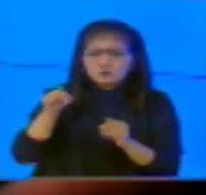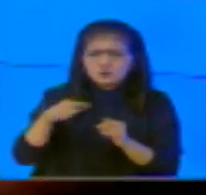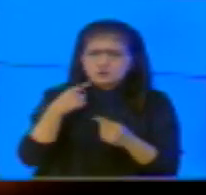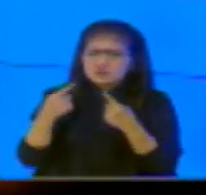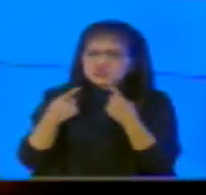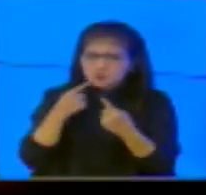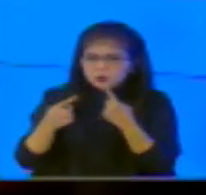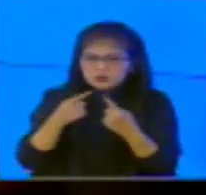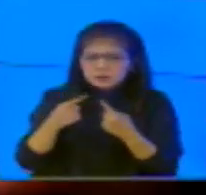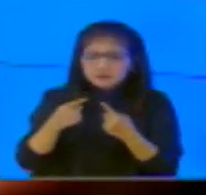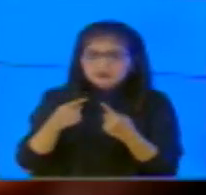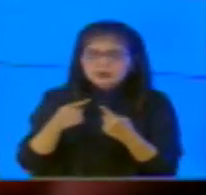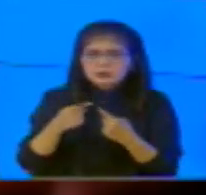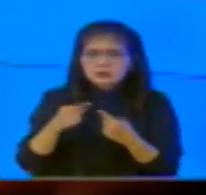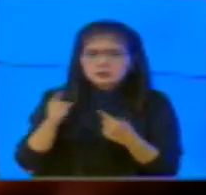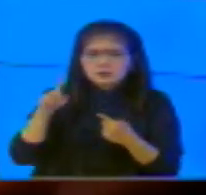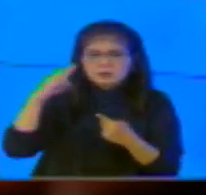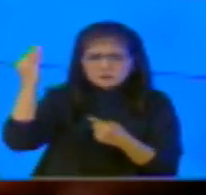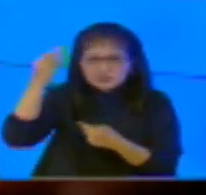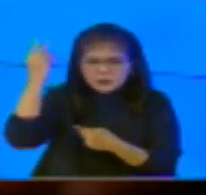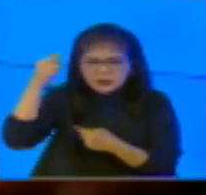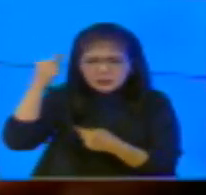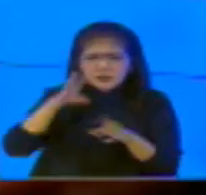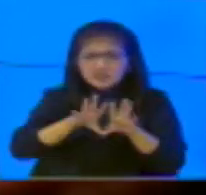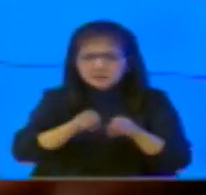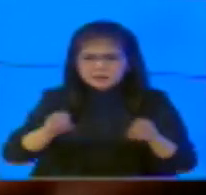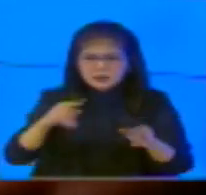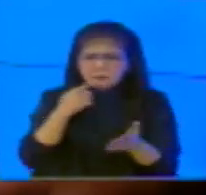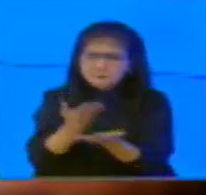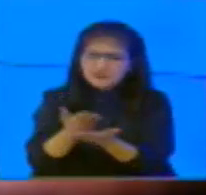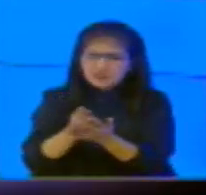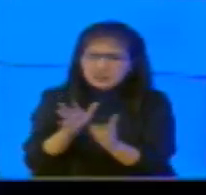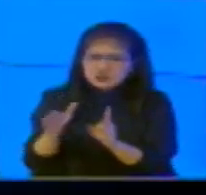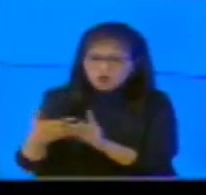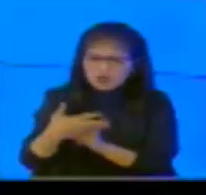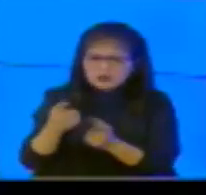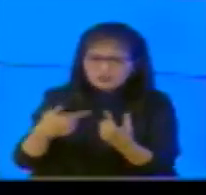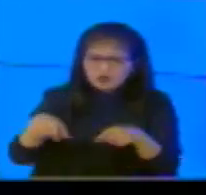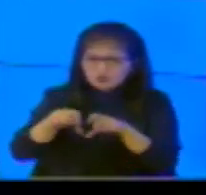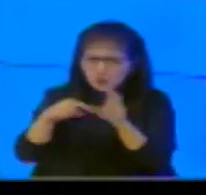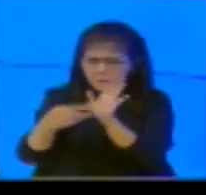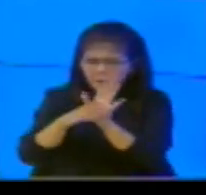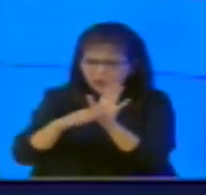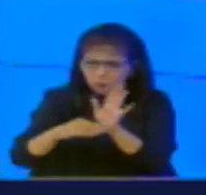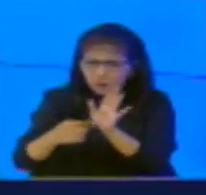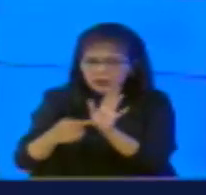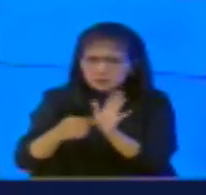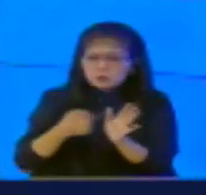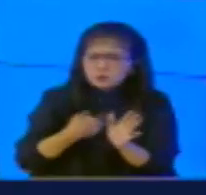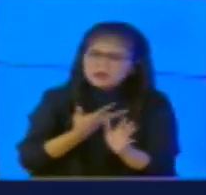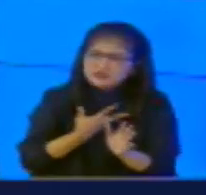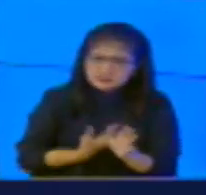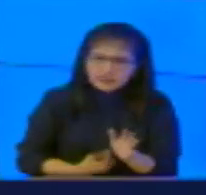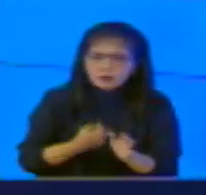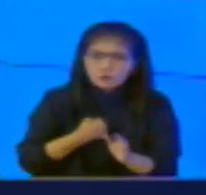Bupati minta meminta para TKA yang baru datang segera diisolasi sesuai prosedur kerja sangat kecewa sebenarnya juga semua